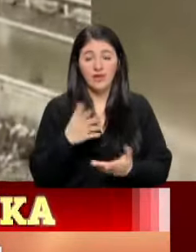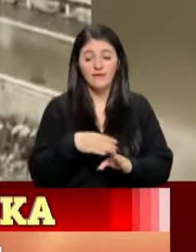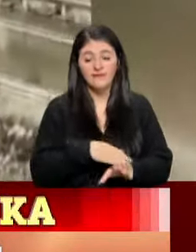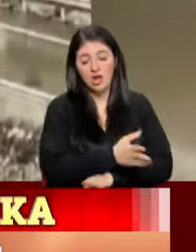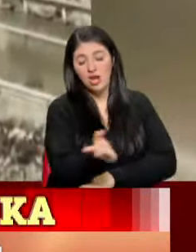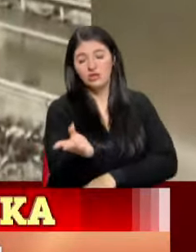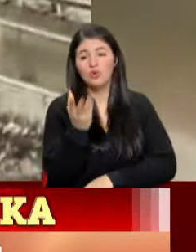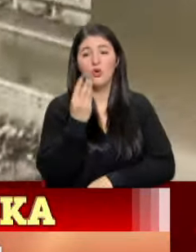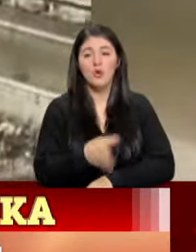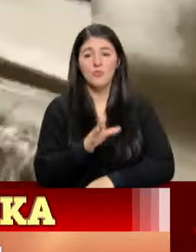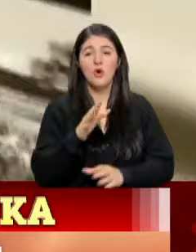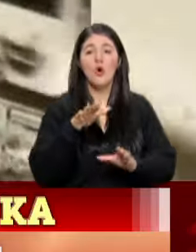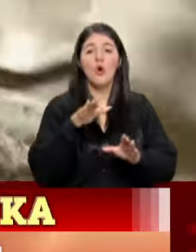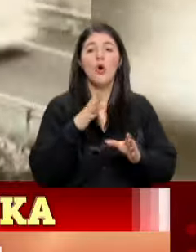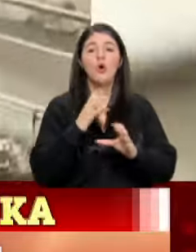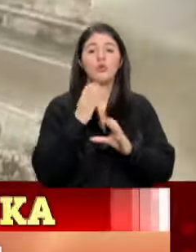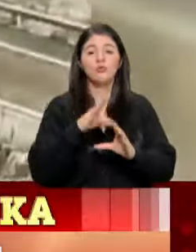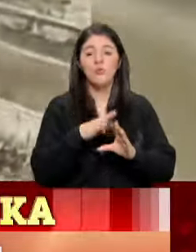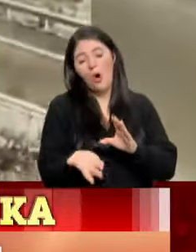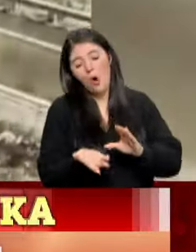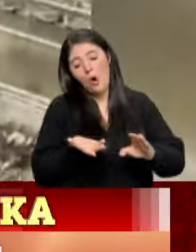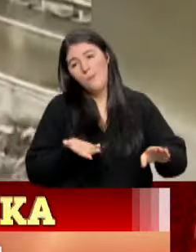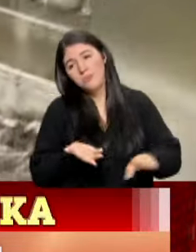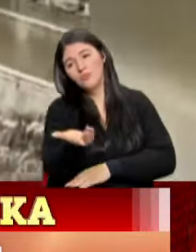viraj alınamıyor. Otobüs yan yatıyor, devriliyor